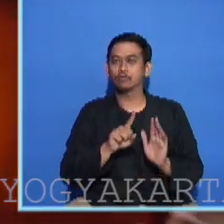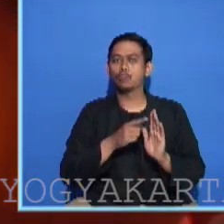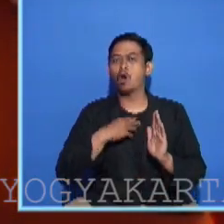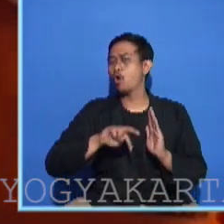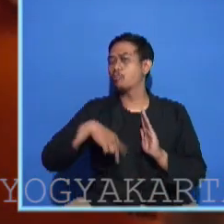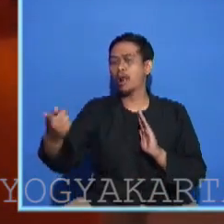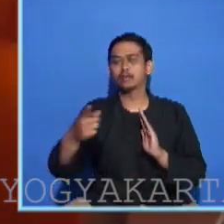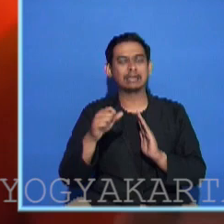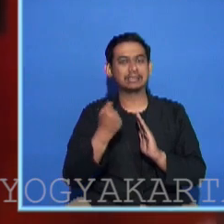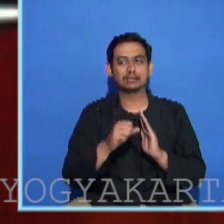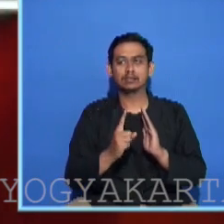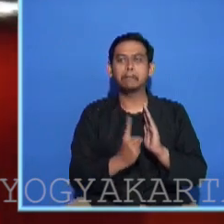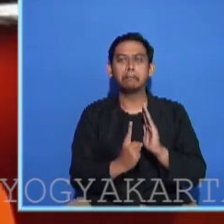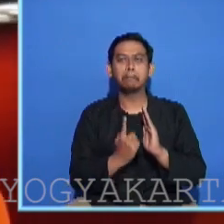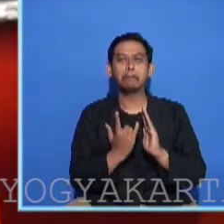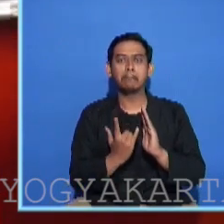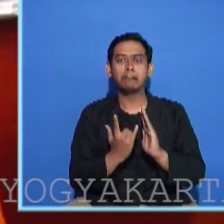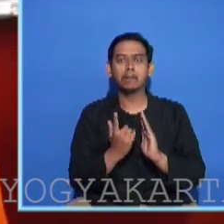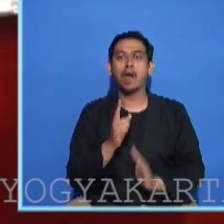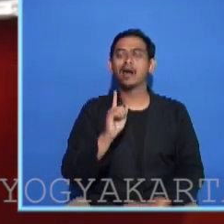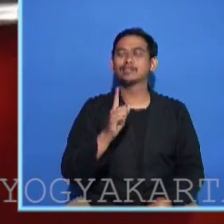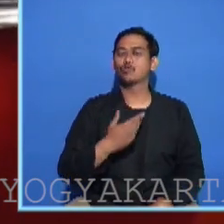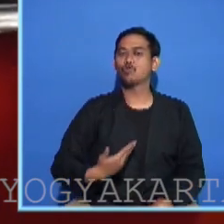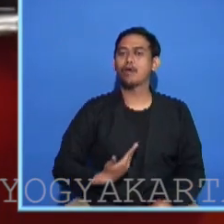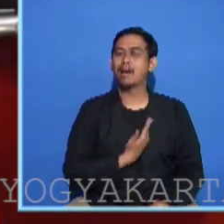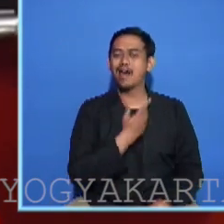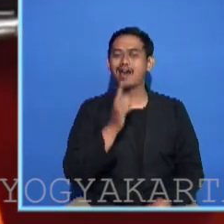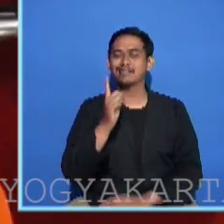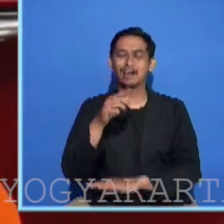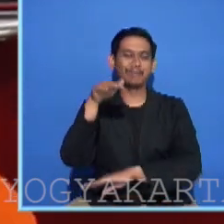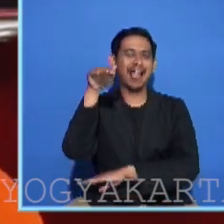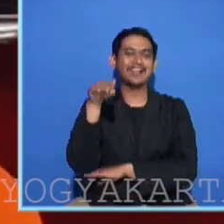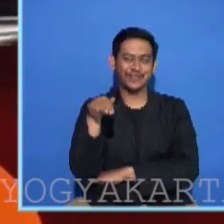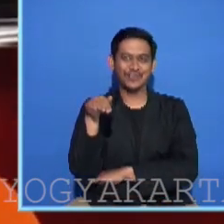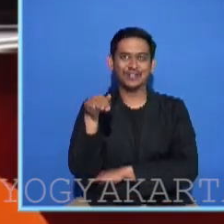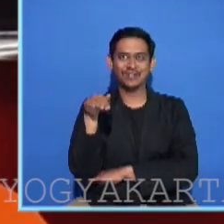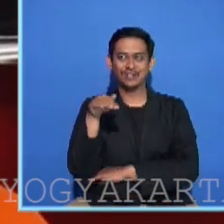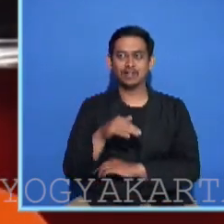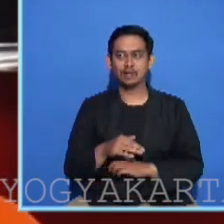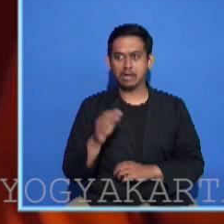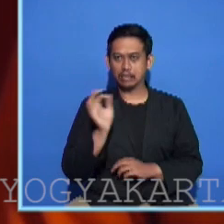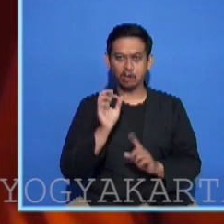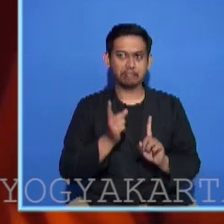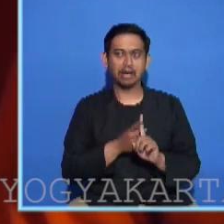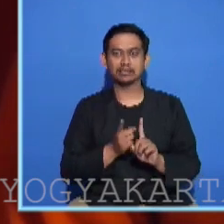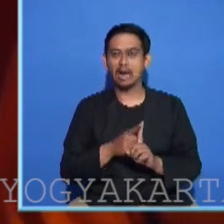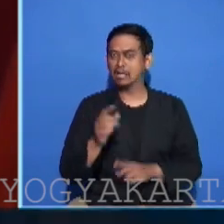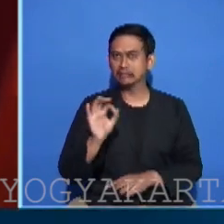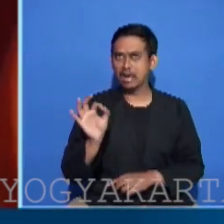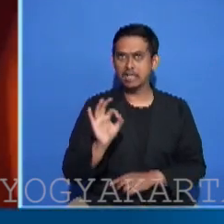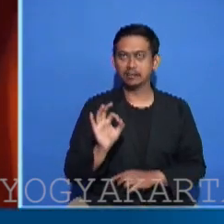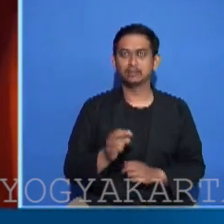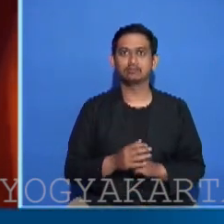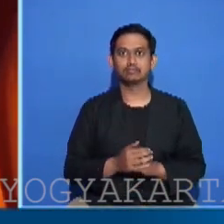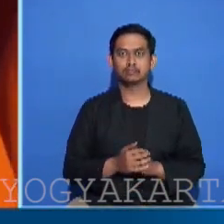Saat dimintai keterangan, salah satu tersangka mengaku jika para korban yang dipekerjakan tidak ada unsur pemaksaan. Syaratnya seperti apa? Saya